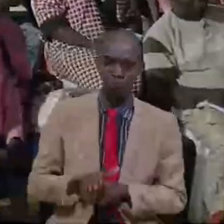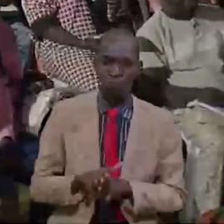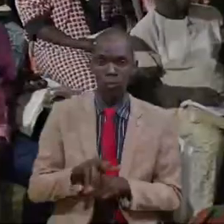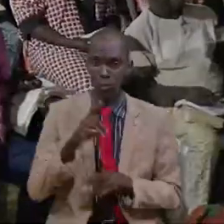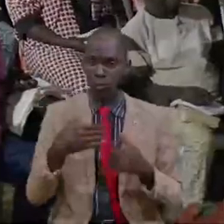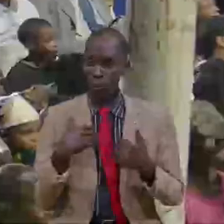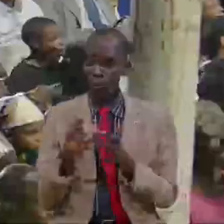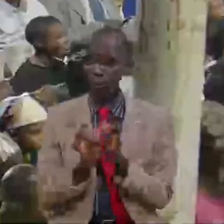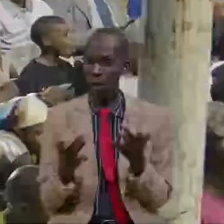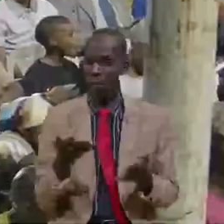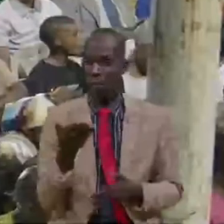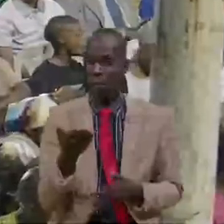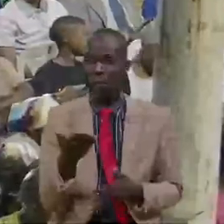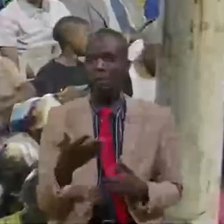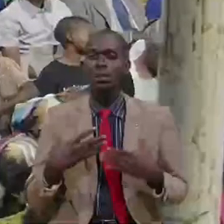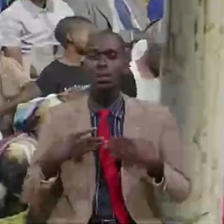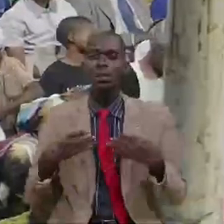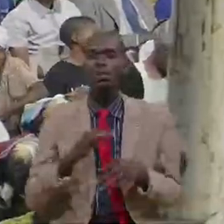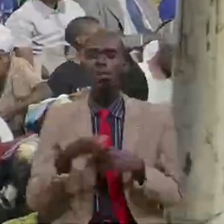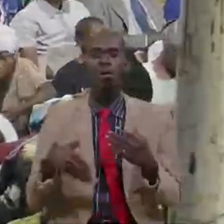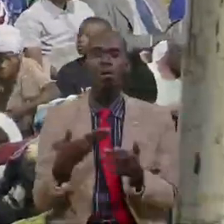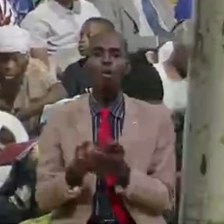que tu as la Bible là-bas? Et guérissant.